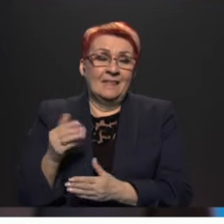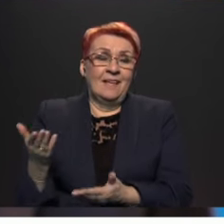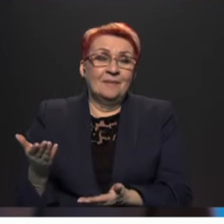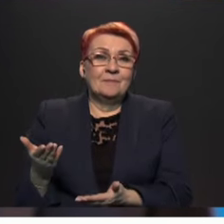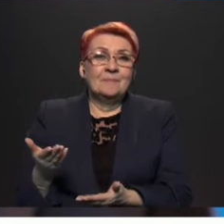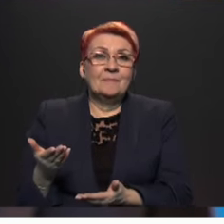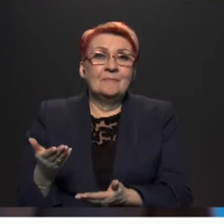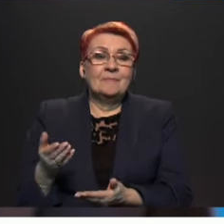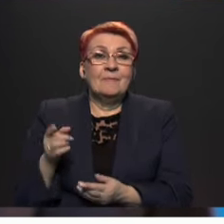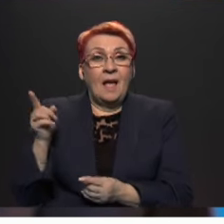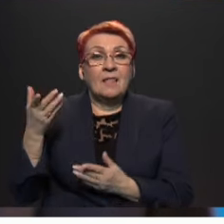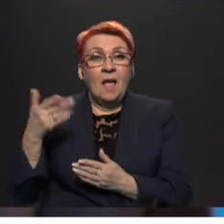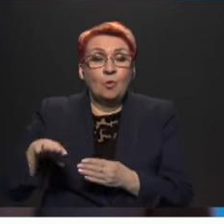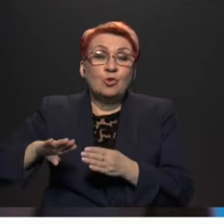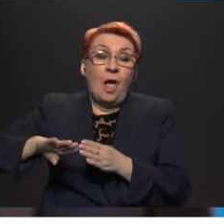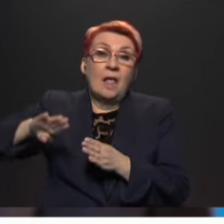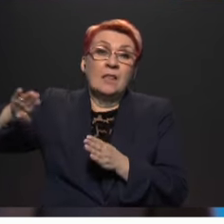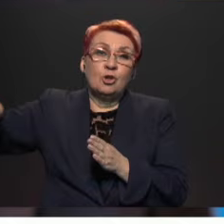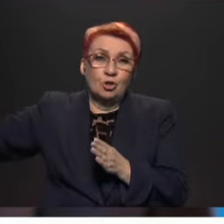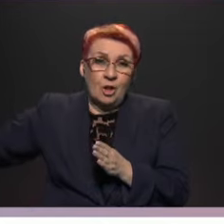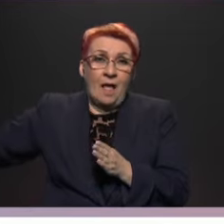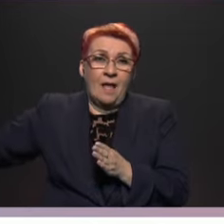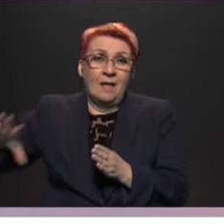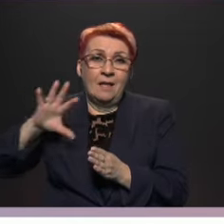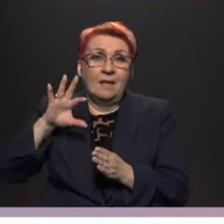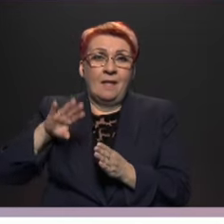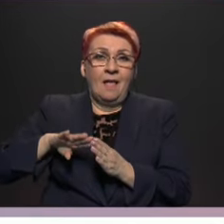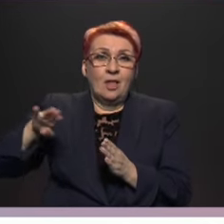уже отошла от всех